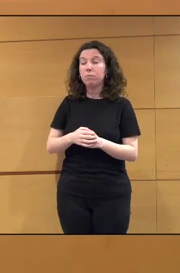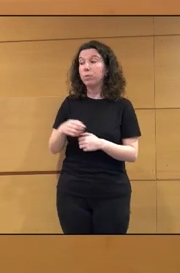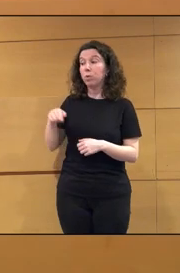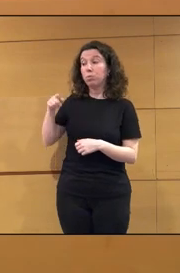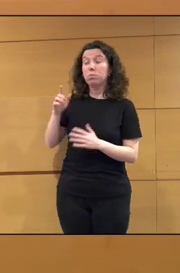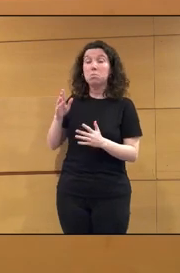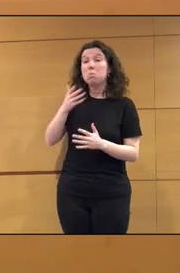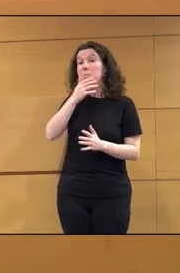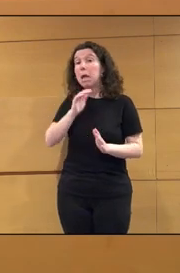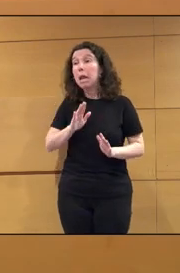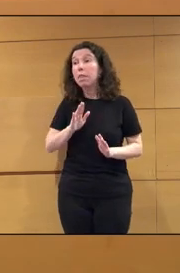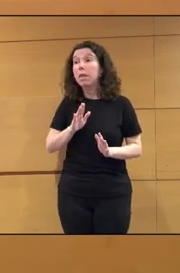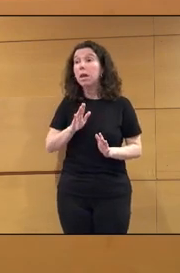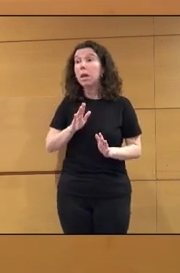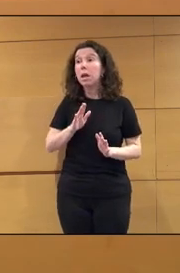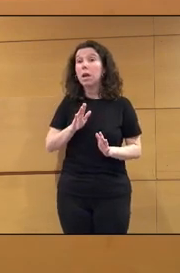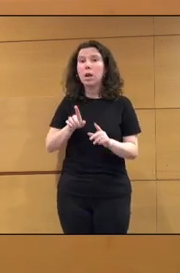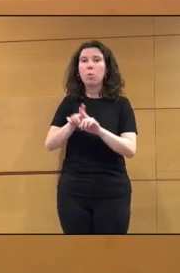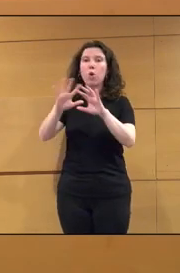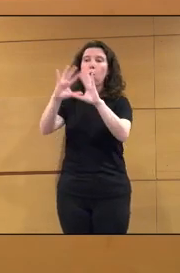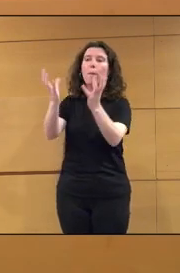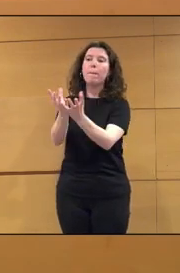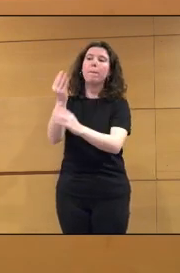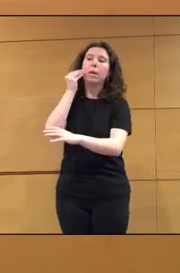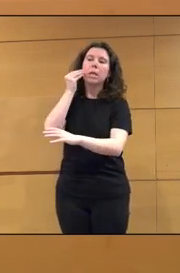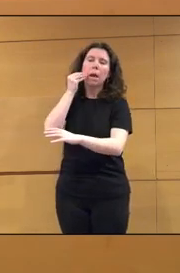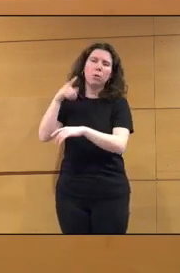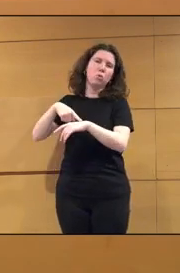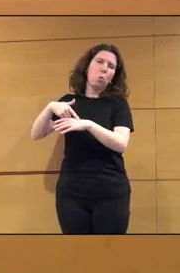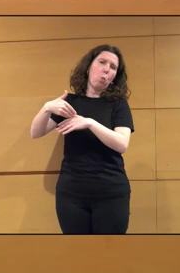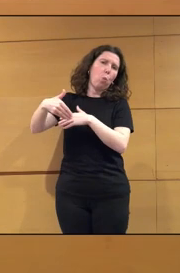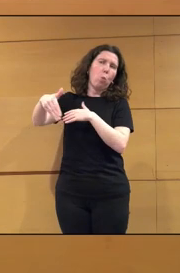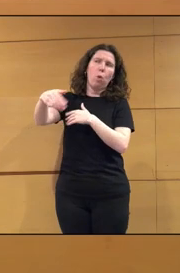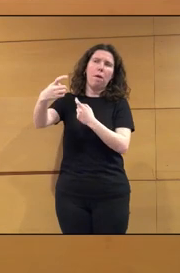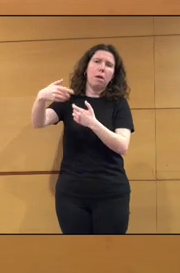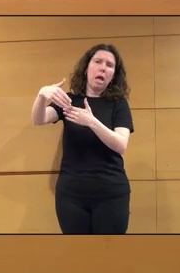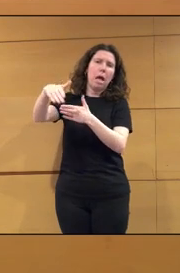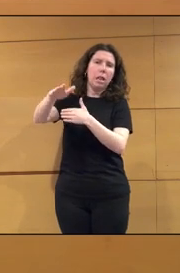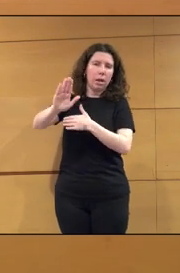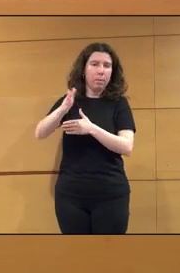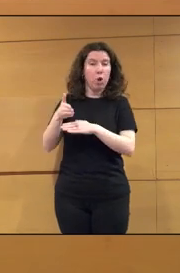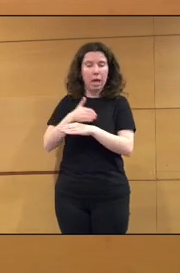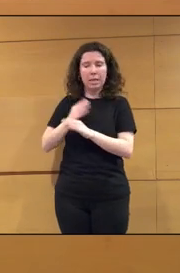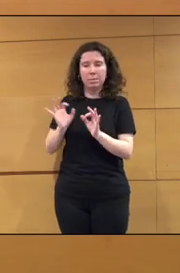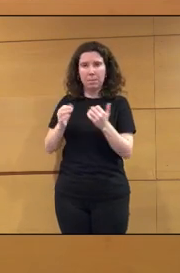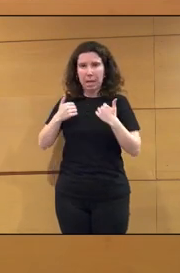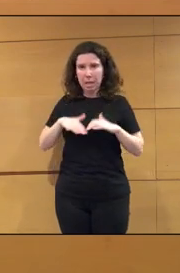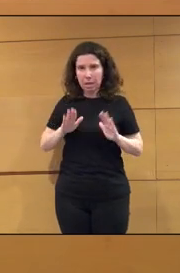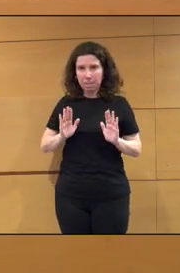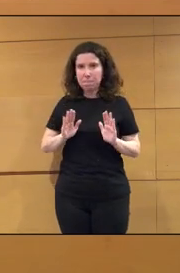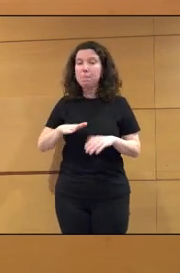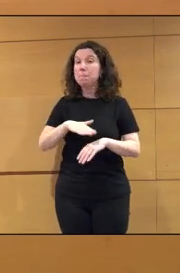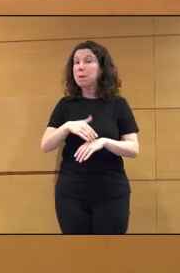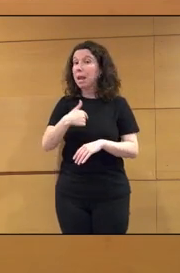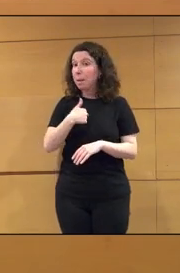que parece que el metaverso queda muy lejos, pero ya hay que prepararse. De hecho, para mí,